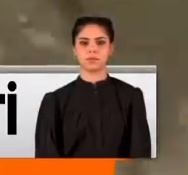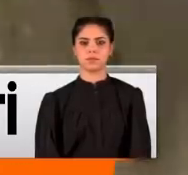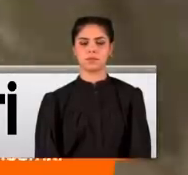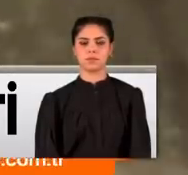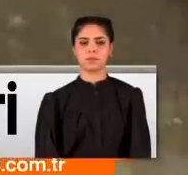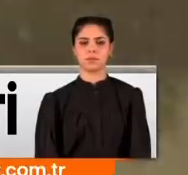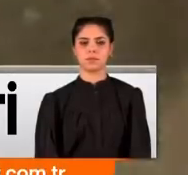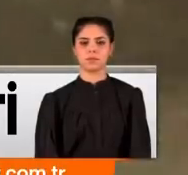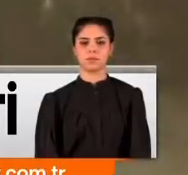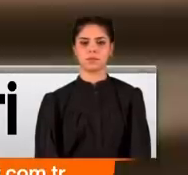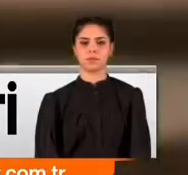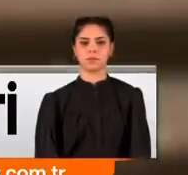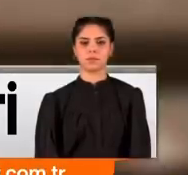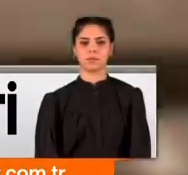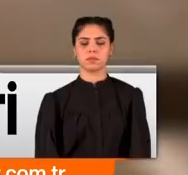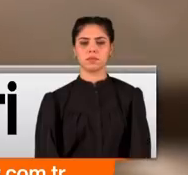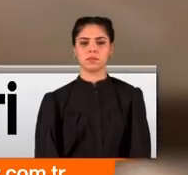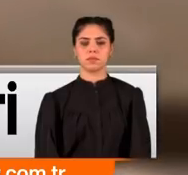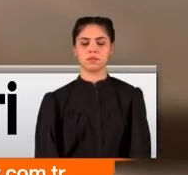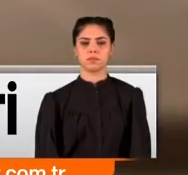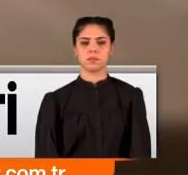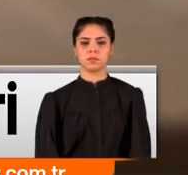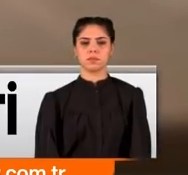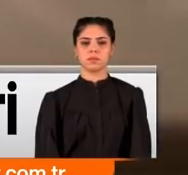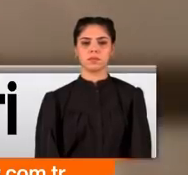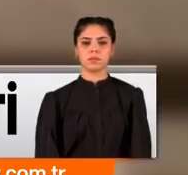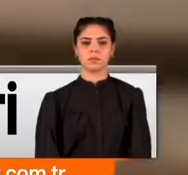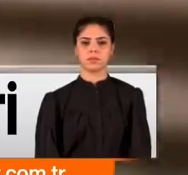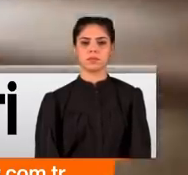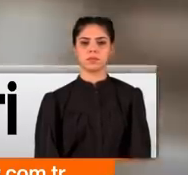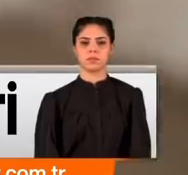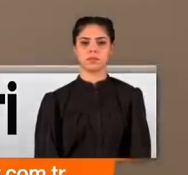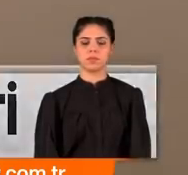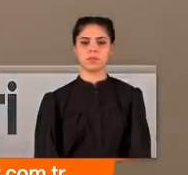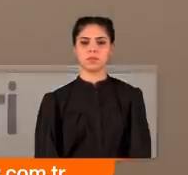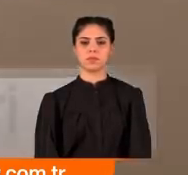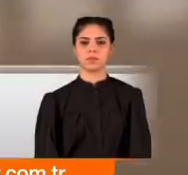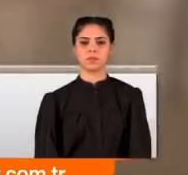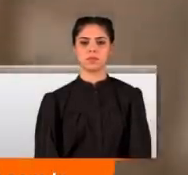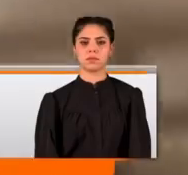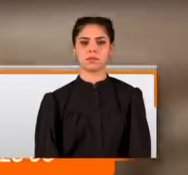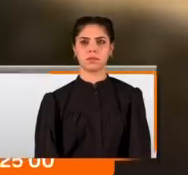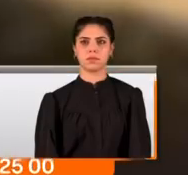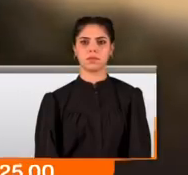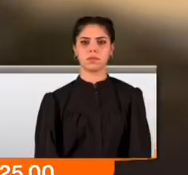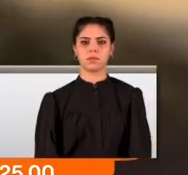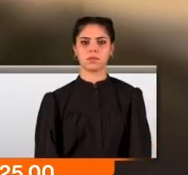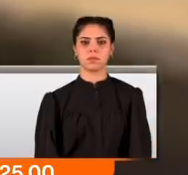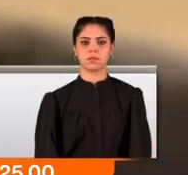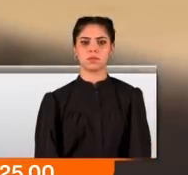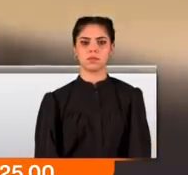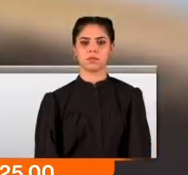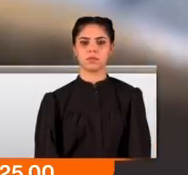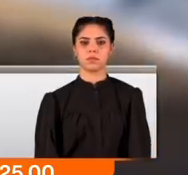Burası neresi? Barbaros Bulvarı. Aynen başkanım, yollar çok açık şu anda, harika. Elinize sağlık. Her şey çok güzel. Evet,